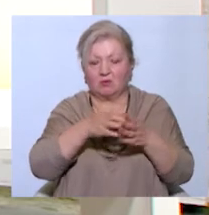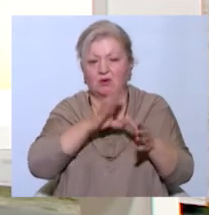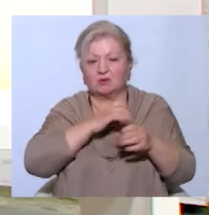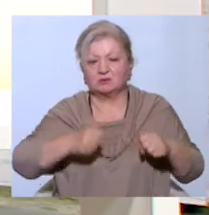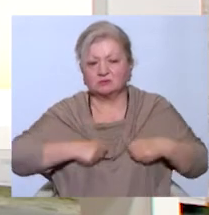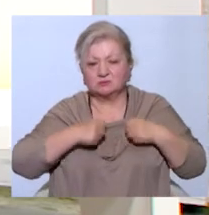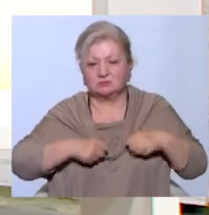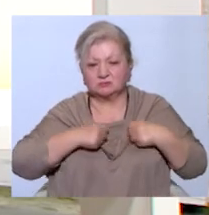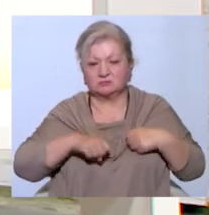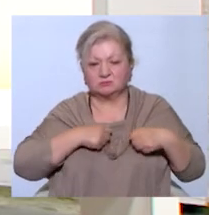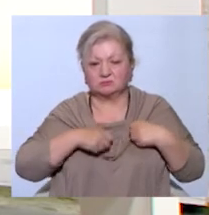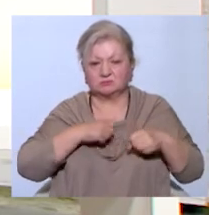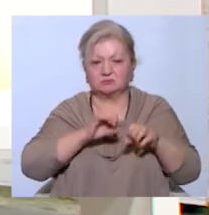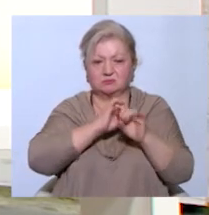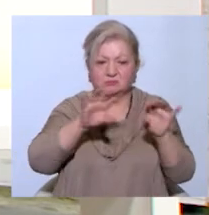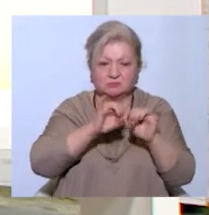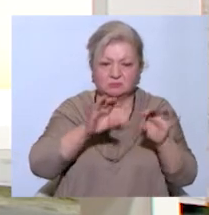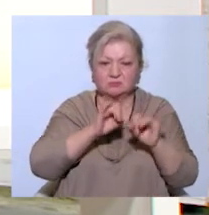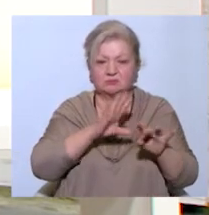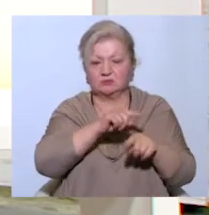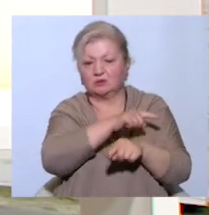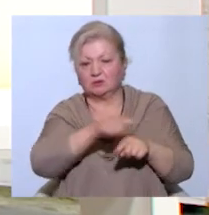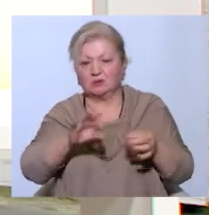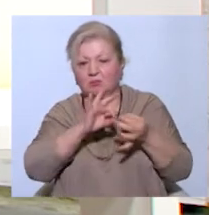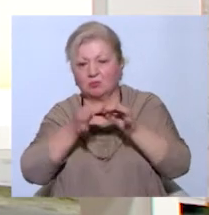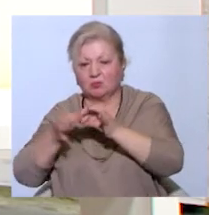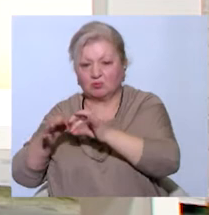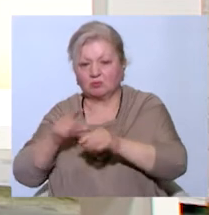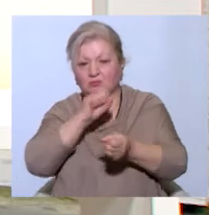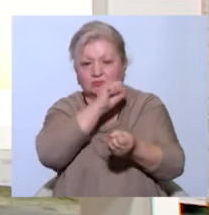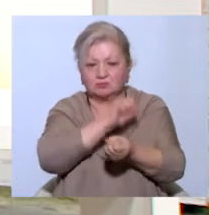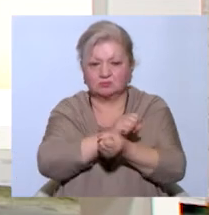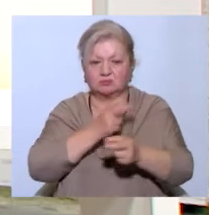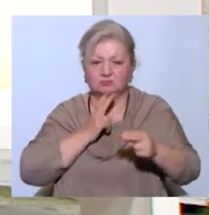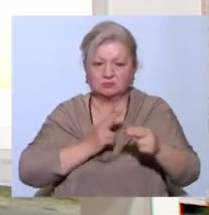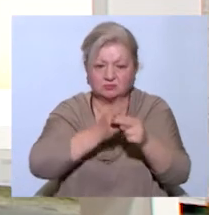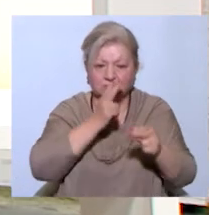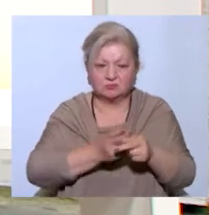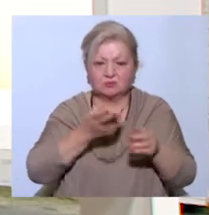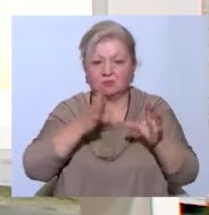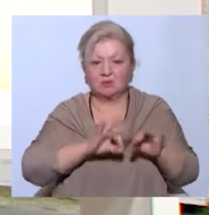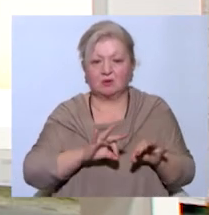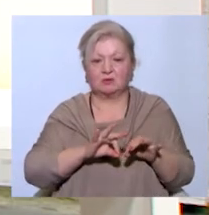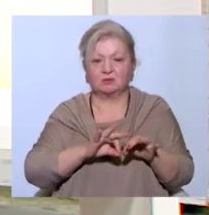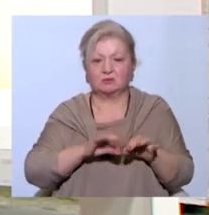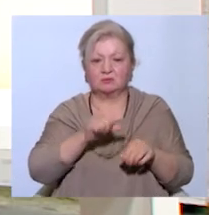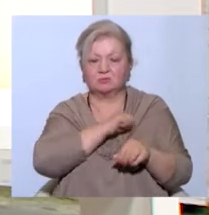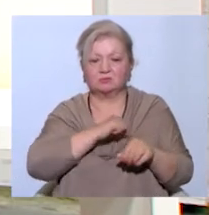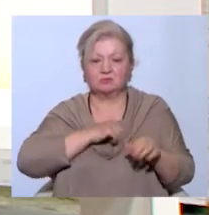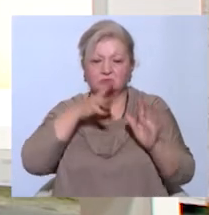რეკომენდაციებით ეს პროცესი გაენელებინა, შეეჩერებინა, თუმცა მოგეხსენებათ სუვერენული სახელმწიფოს